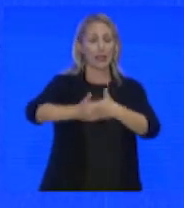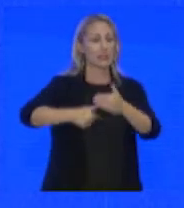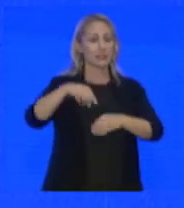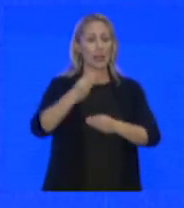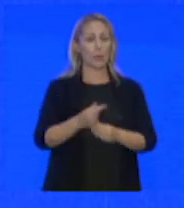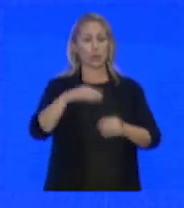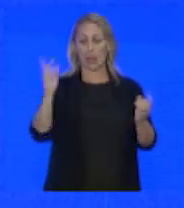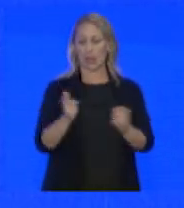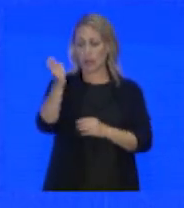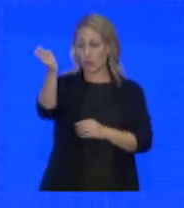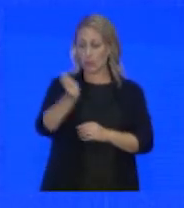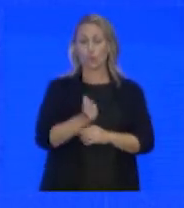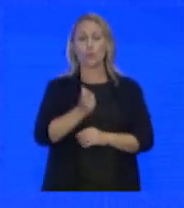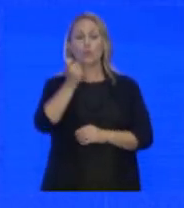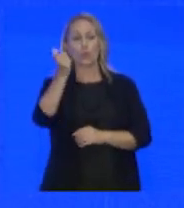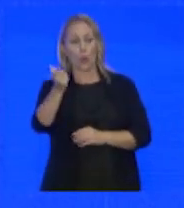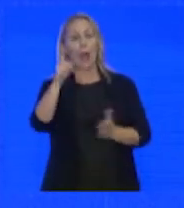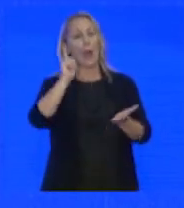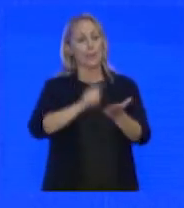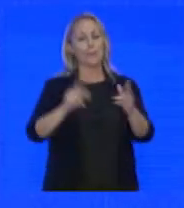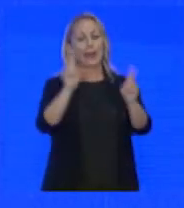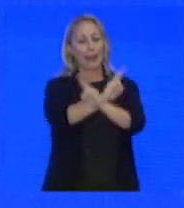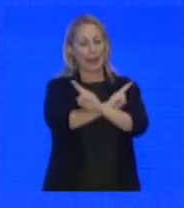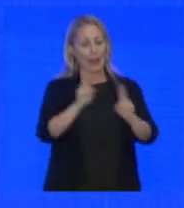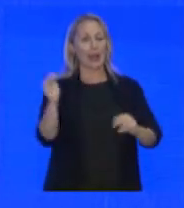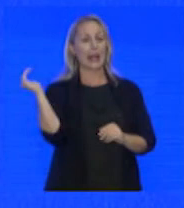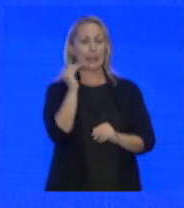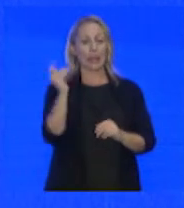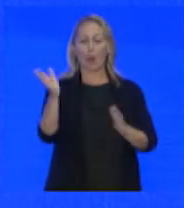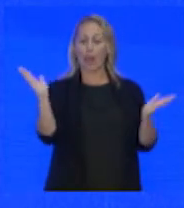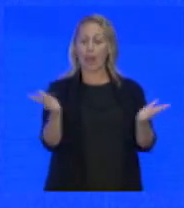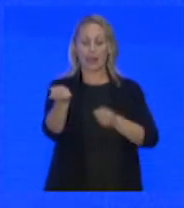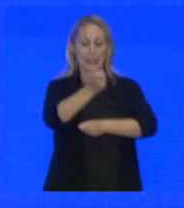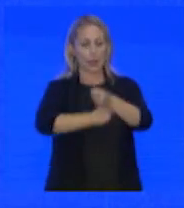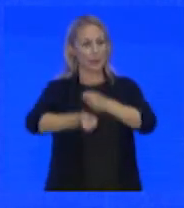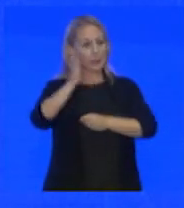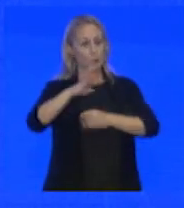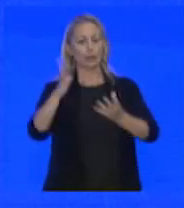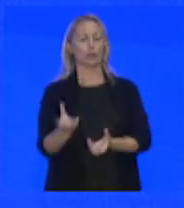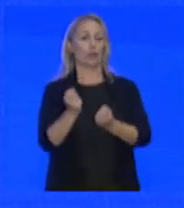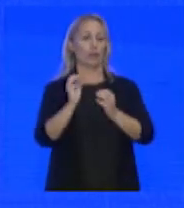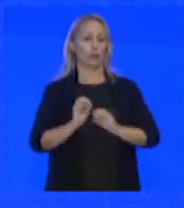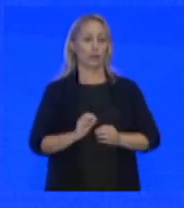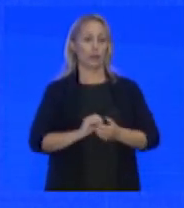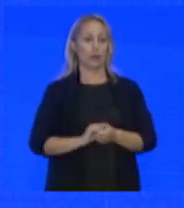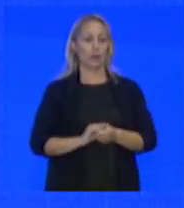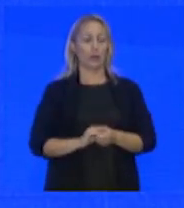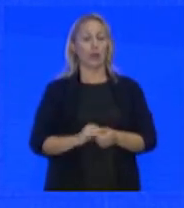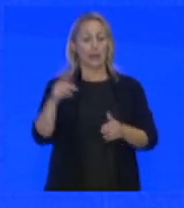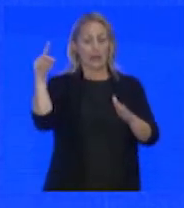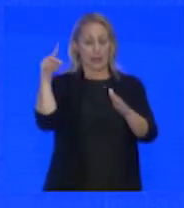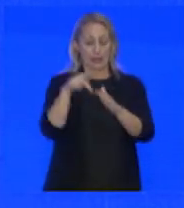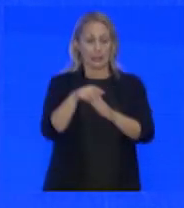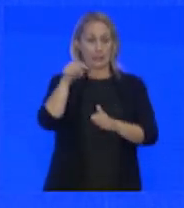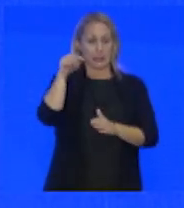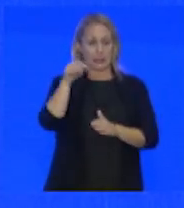να αναδιαρθρώνονται γρήγορα οι επιχειρήσεις που μπορούν να αναταχθούν. Προσφέρουμε λοιπόν στις τράπεζες